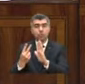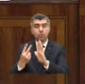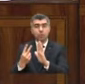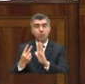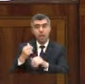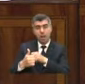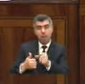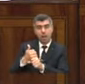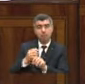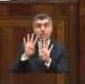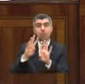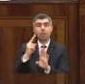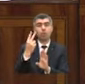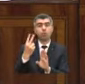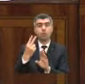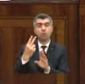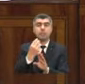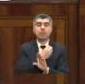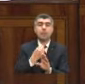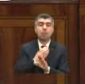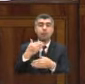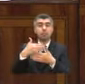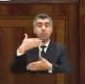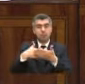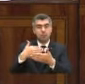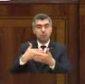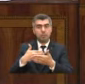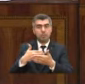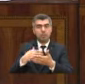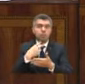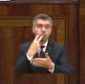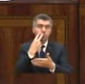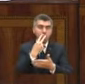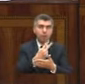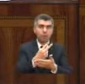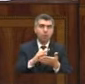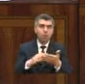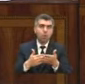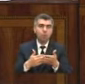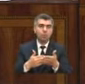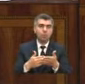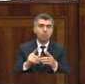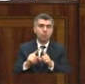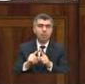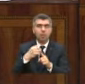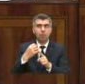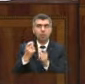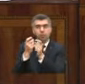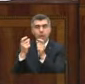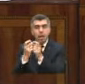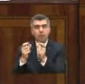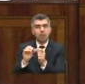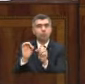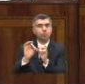دار، 28 مستشفى خصو يرجع ويشوف حتى نسبة الاستثمار شحال كانت التنفيذ